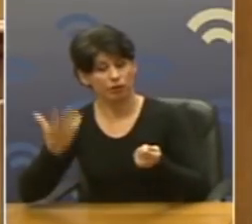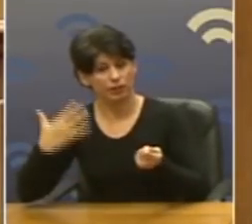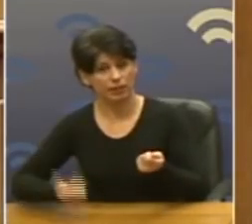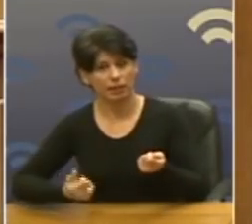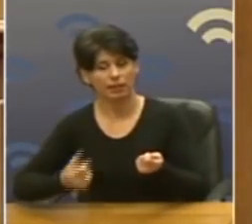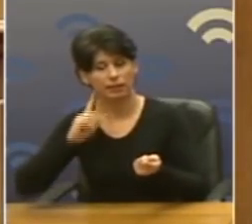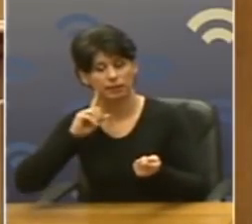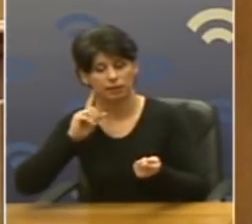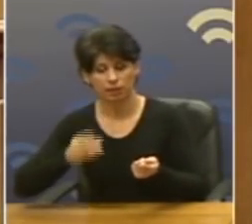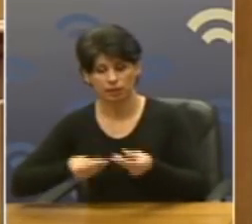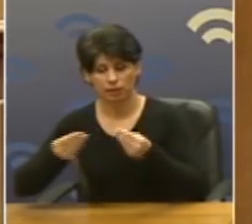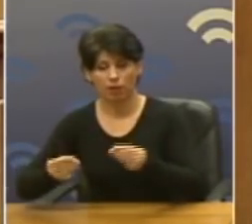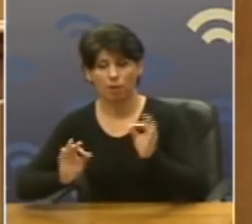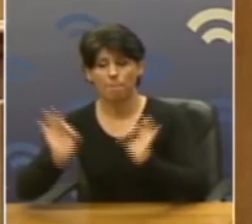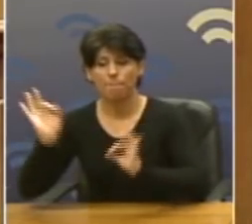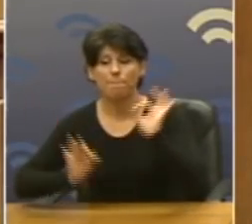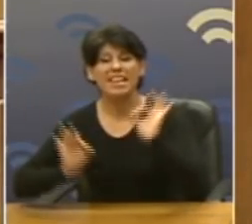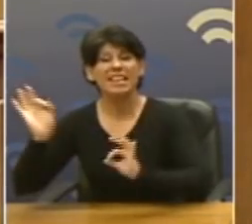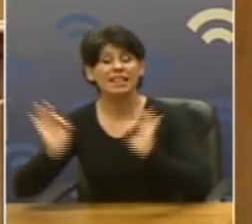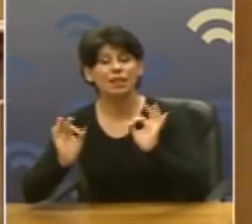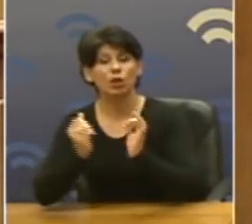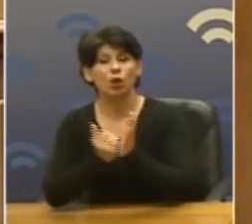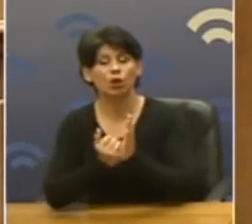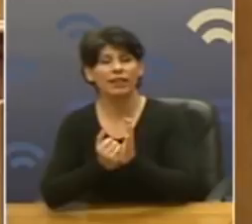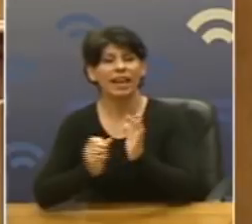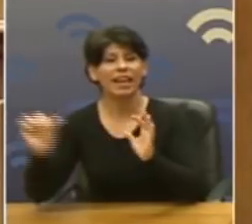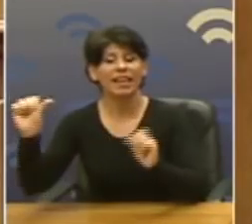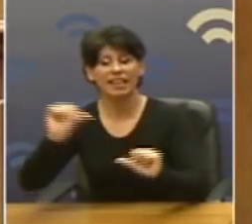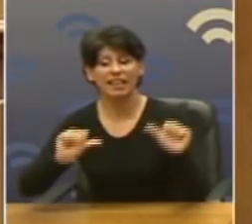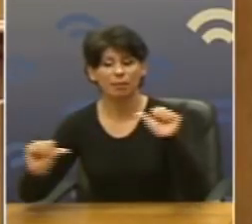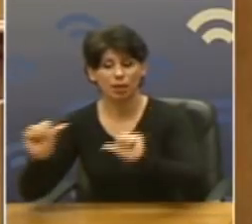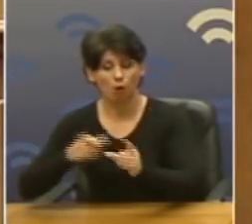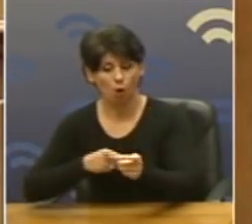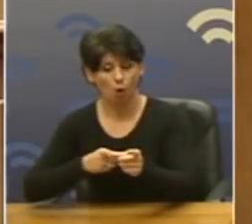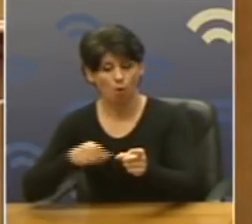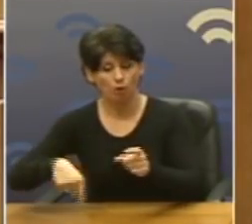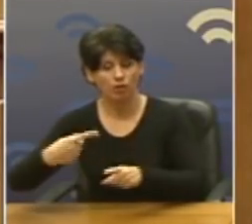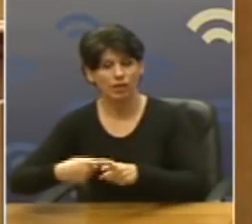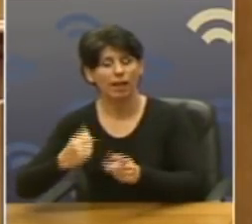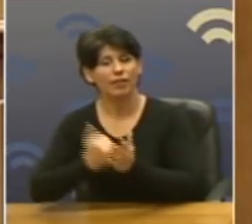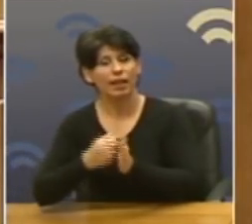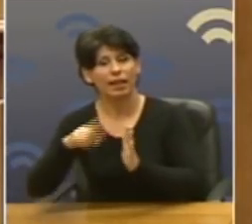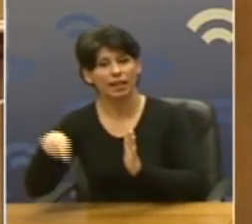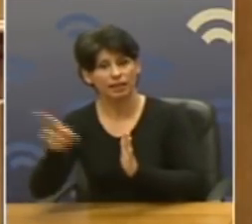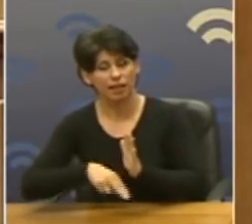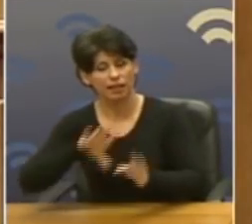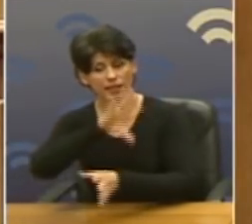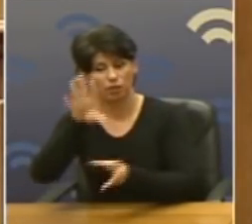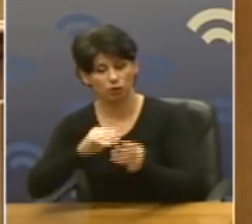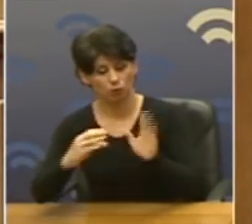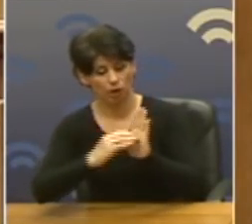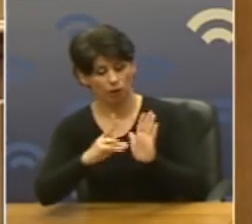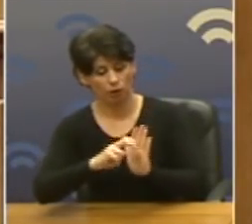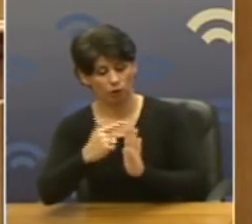και παραμονής πυρηνικών και χημικών όπλων στη χώρα μας, αλλά και με την κατάργηση συνολικά του άρθρου 28